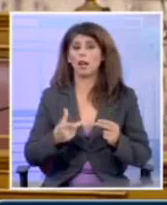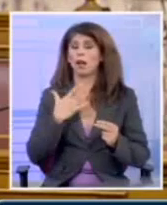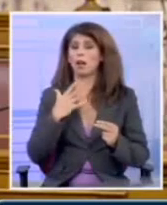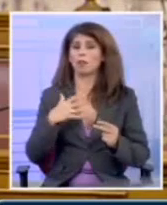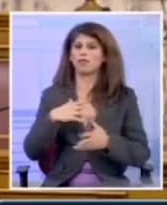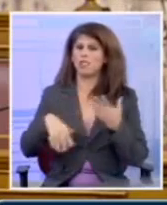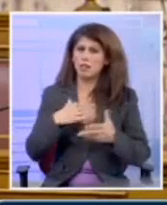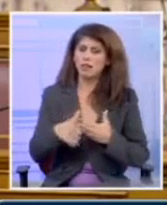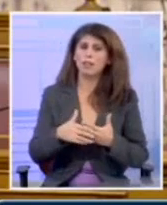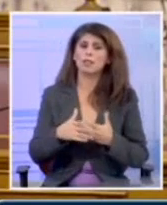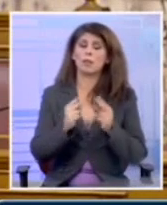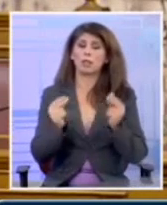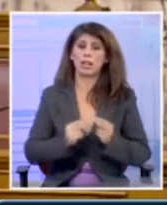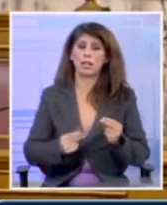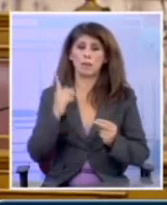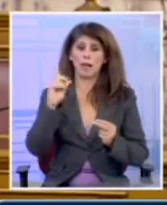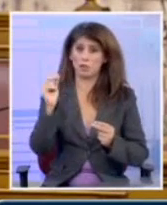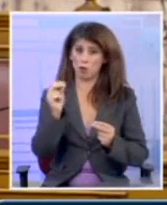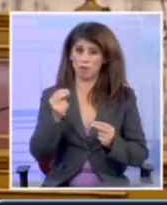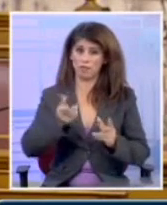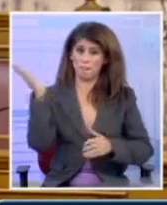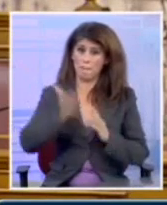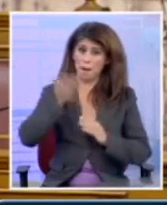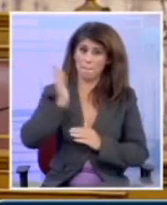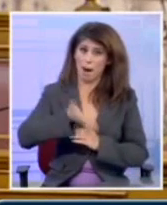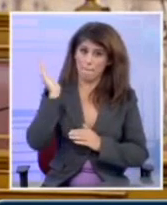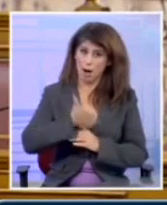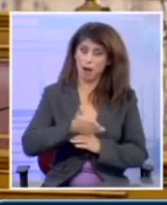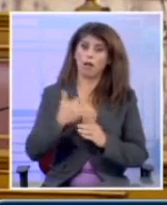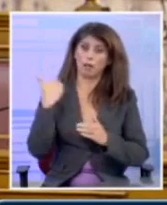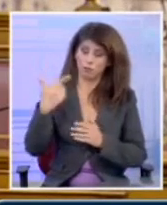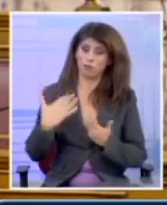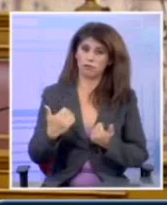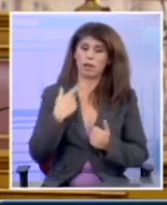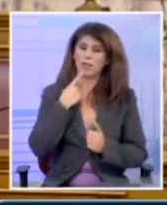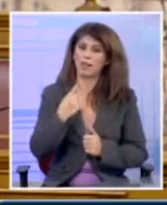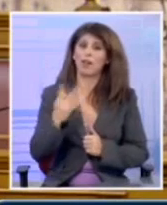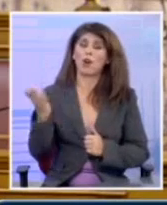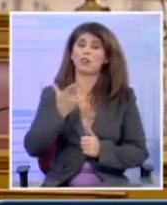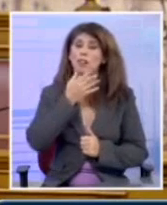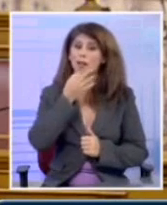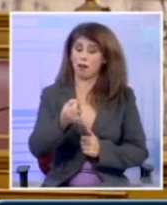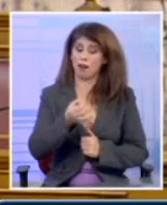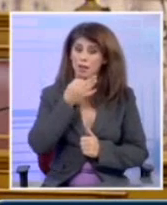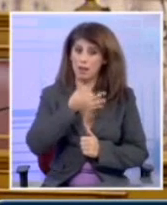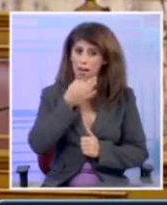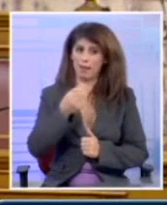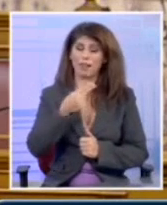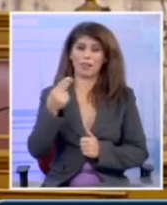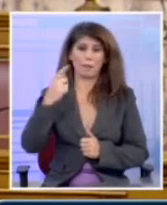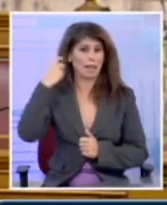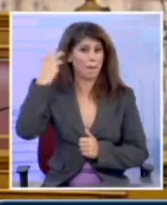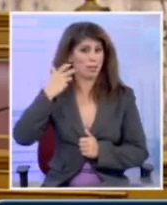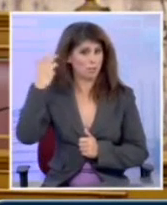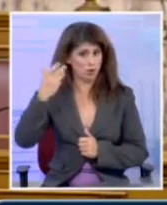βουλευτής, ο κύριος Κουμουτσάκος, θα συνιστούσα όταν αναφερόμαστε σε θέματα